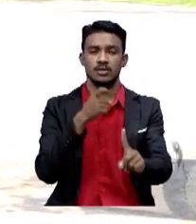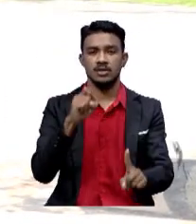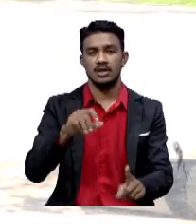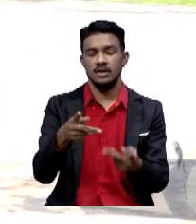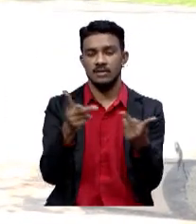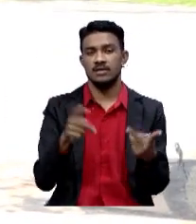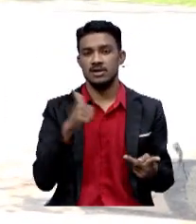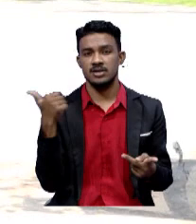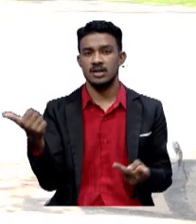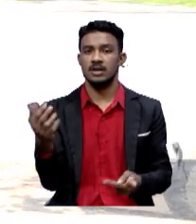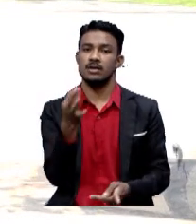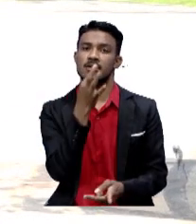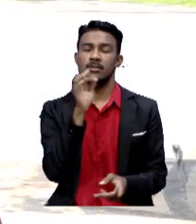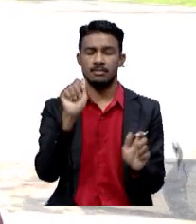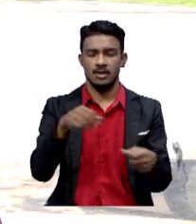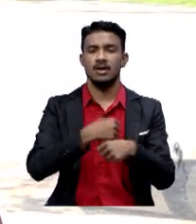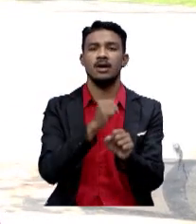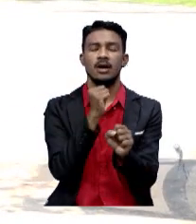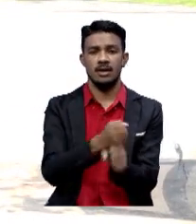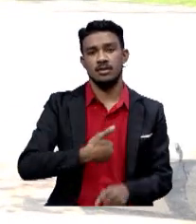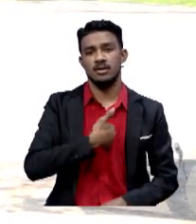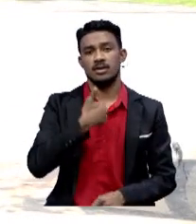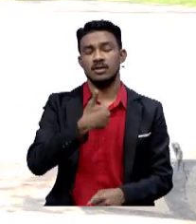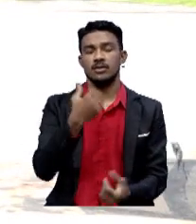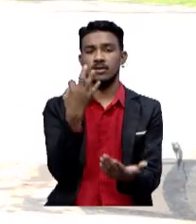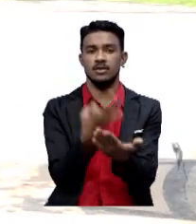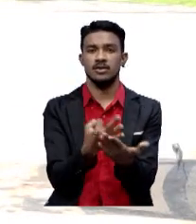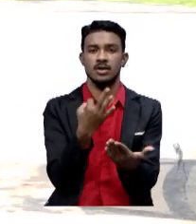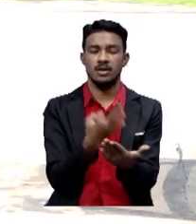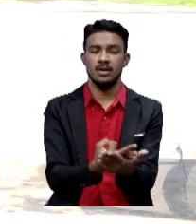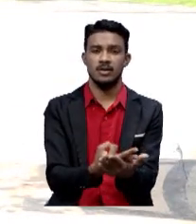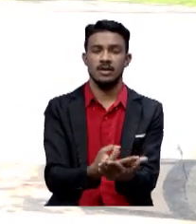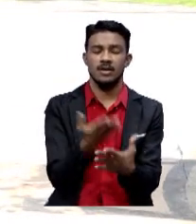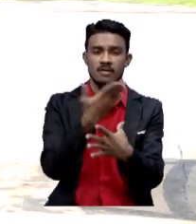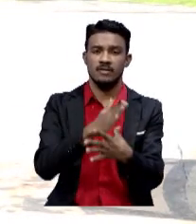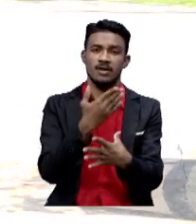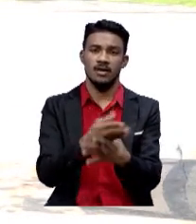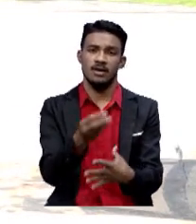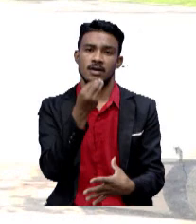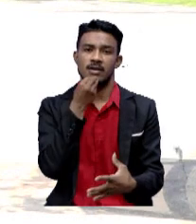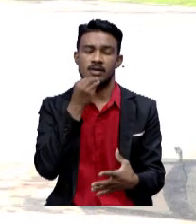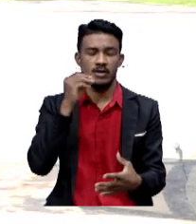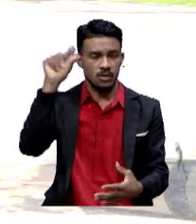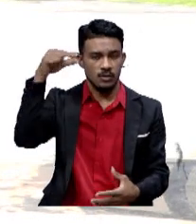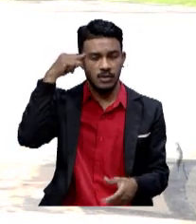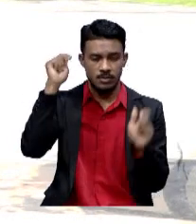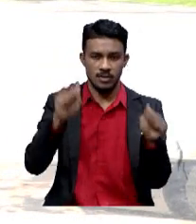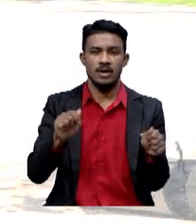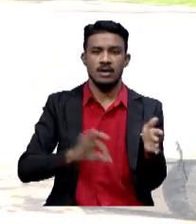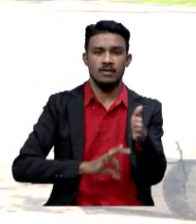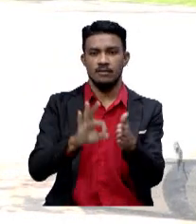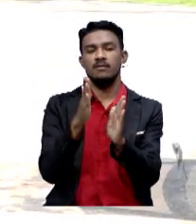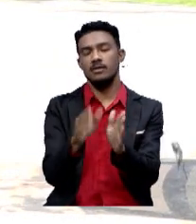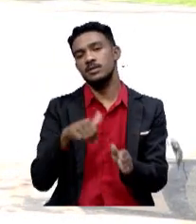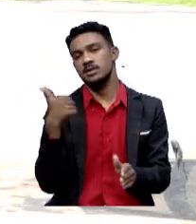fo sirne bele produs rasik sirne tau osang ida nebe sesta basik ne lolos kali si gubernu bele hetang format seluk nebe apropriado